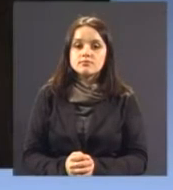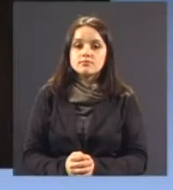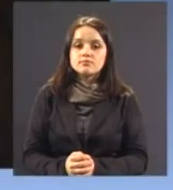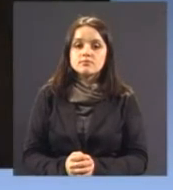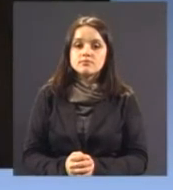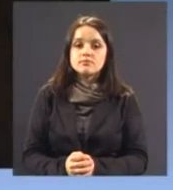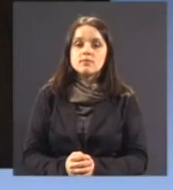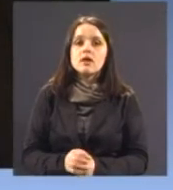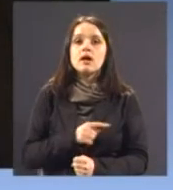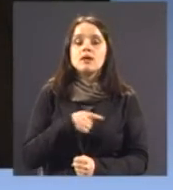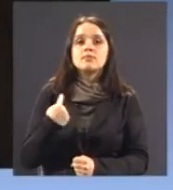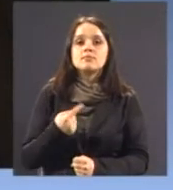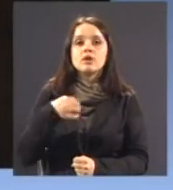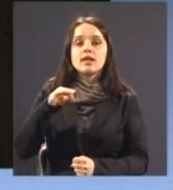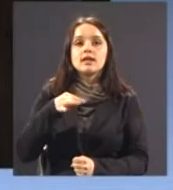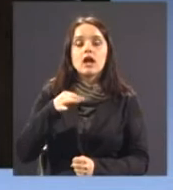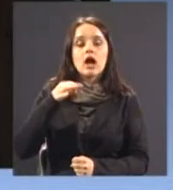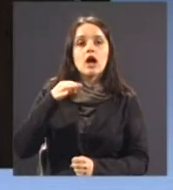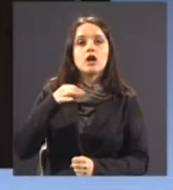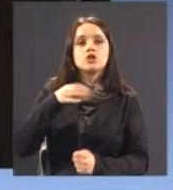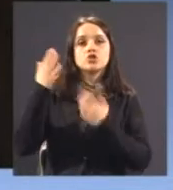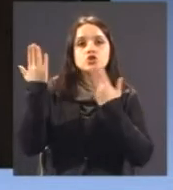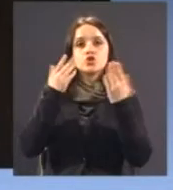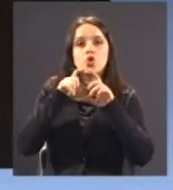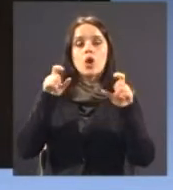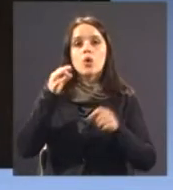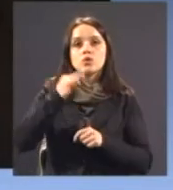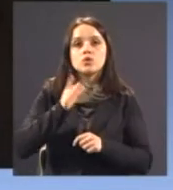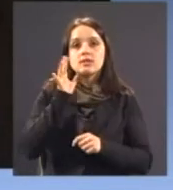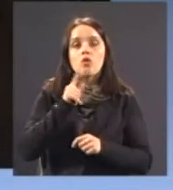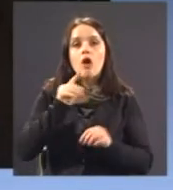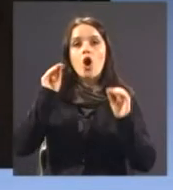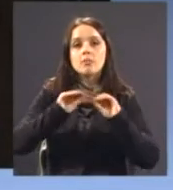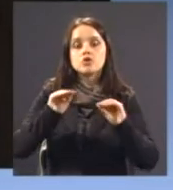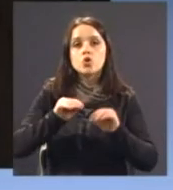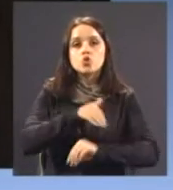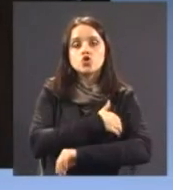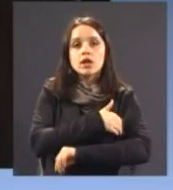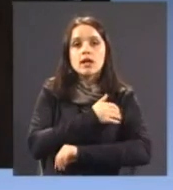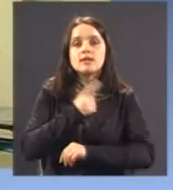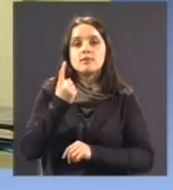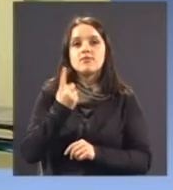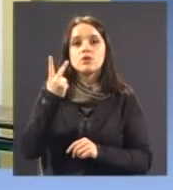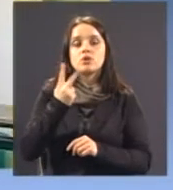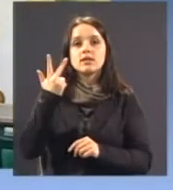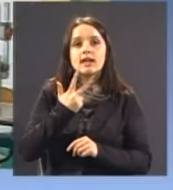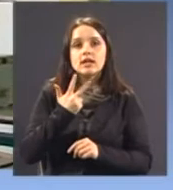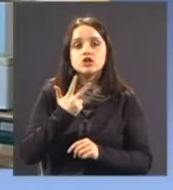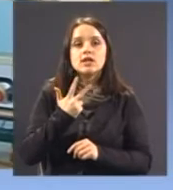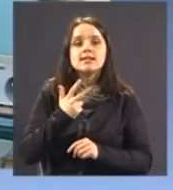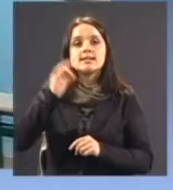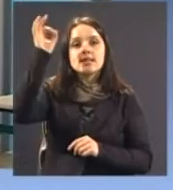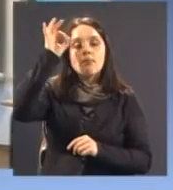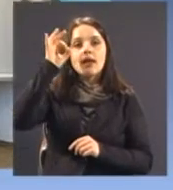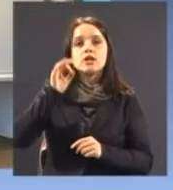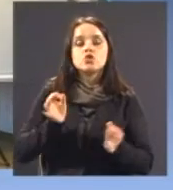Mi smo jedina škola u kantonu Sarajevo koja obrazuje učenike za prvi, drugi i treći stepen stručne spreme. Mi